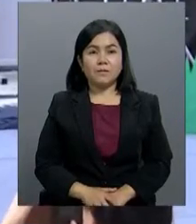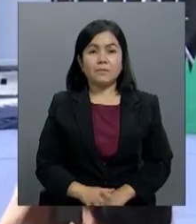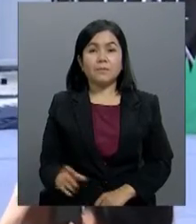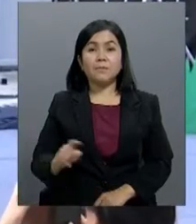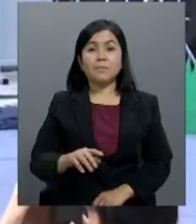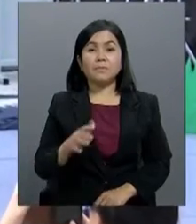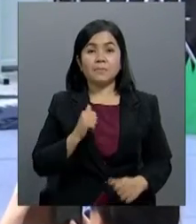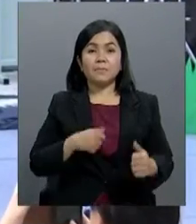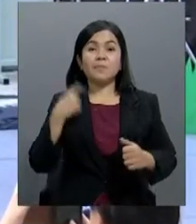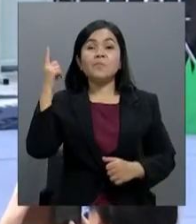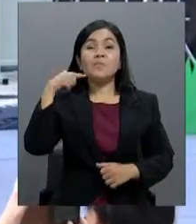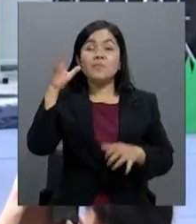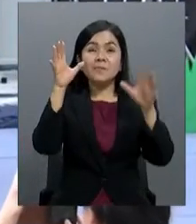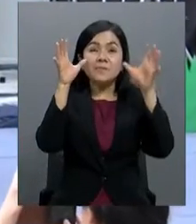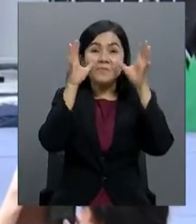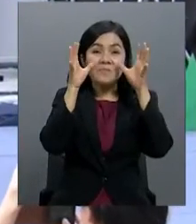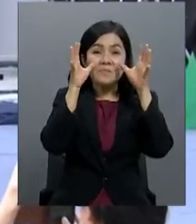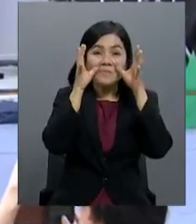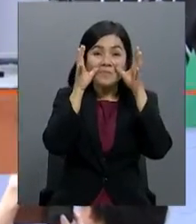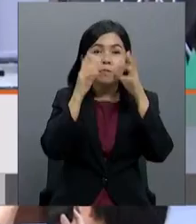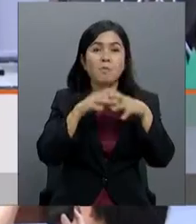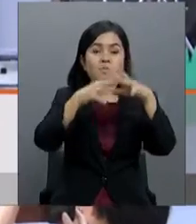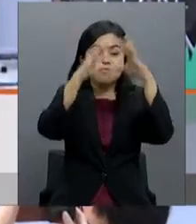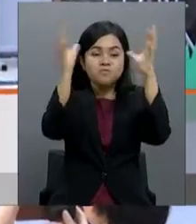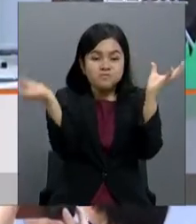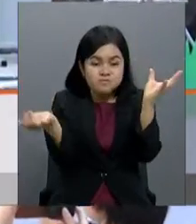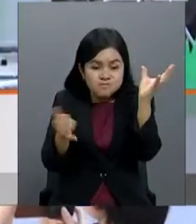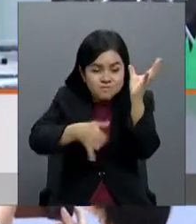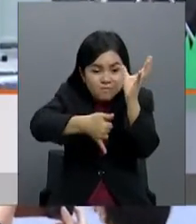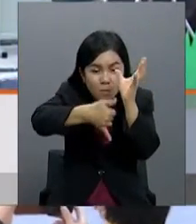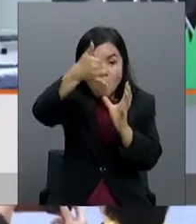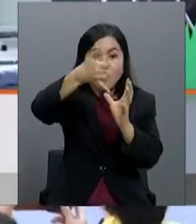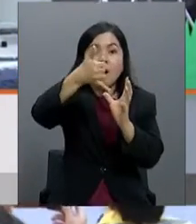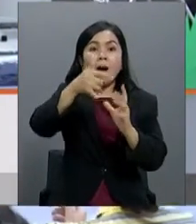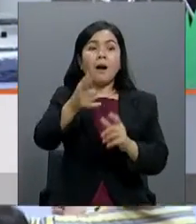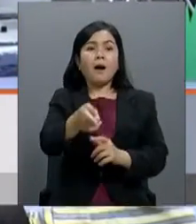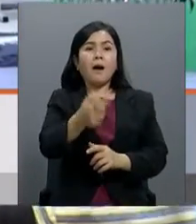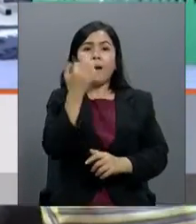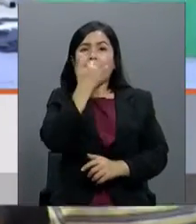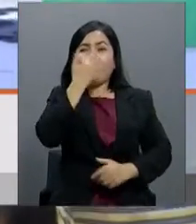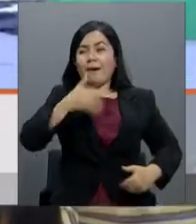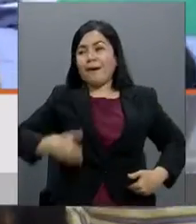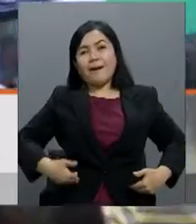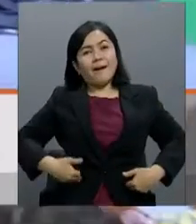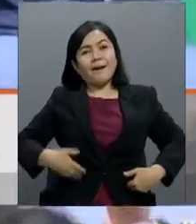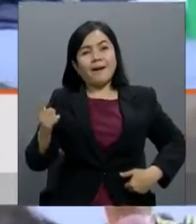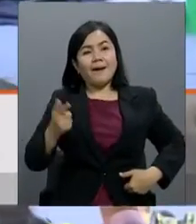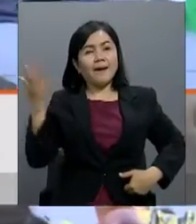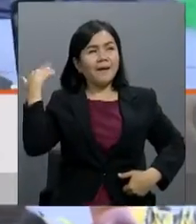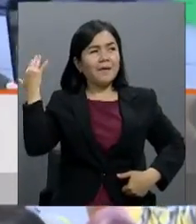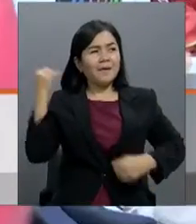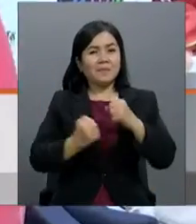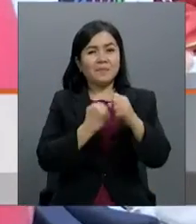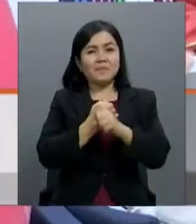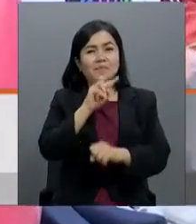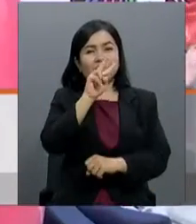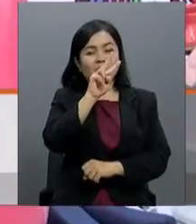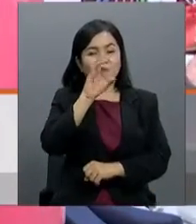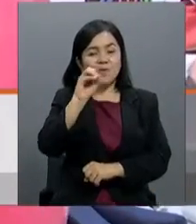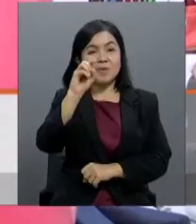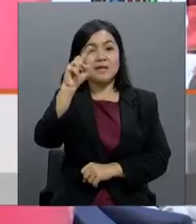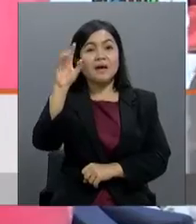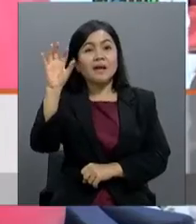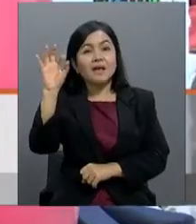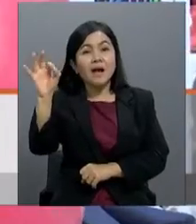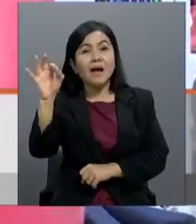ือชีต้าสาวมุดเข้าไปในลูกโป่งยักษ์จนหายไปทั้งตัวเรียกเสียงหัวเราะในสยามสตรีทเฟสปลายปี2019ค่ะงานนี้